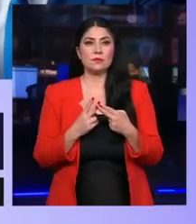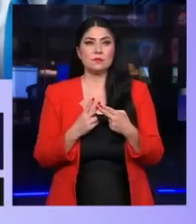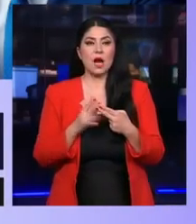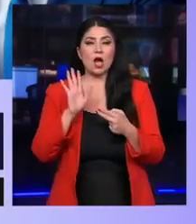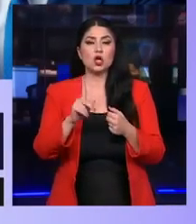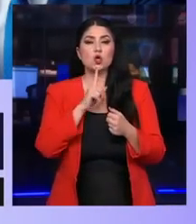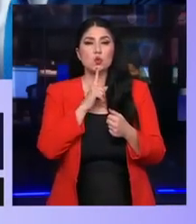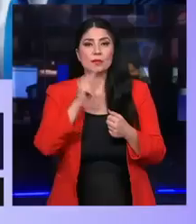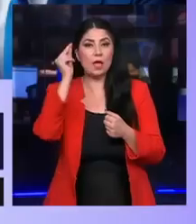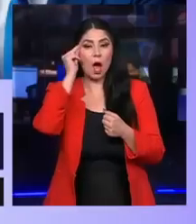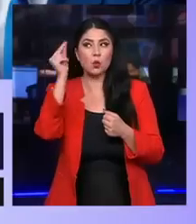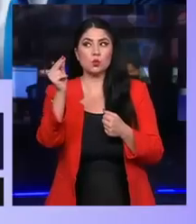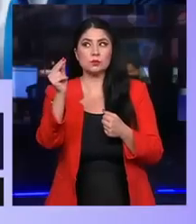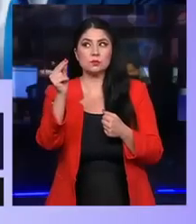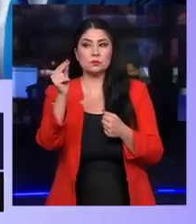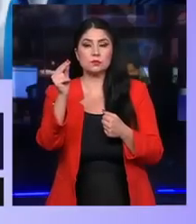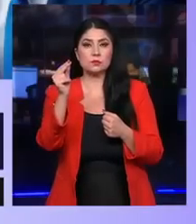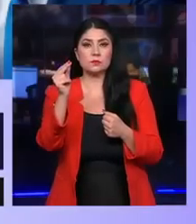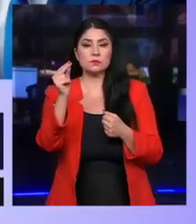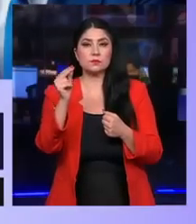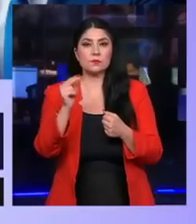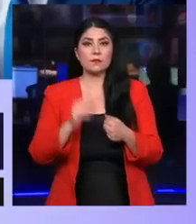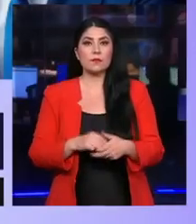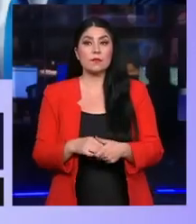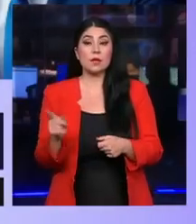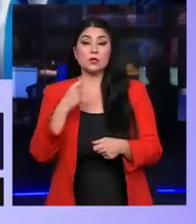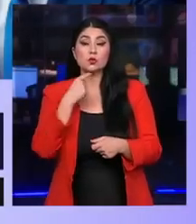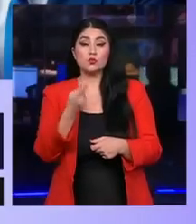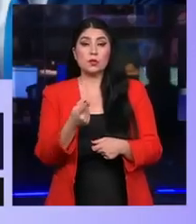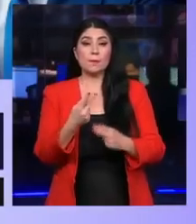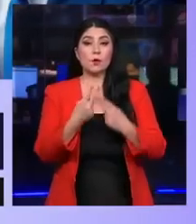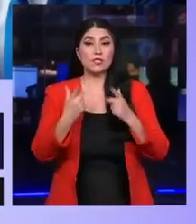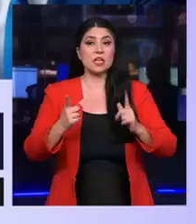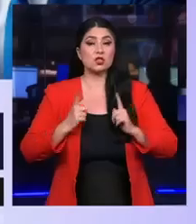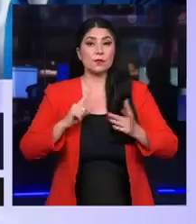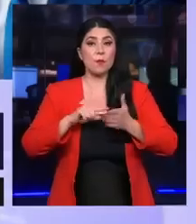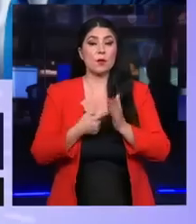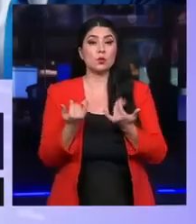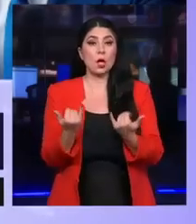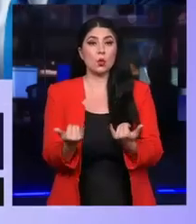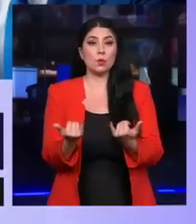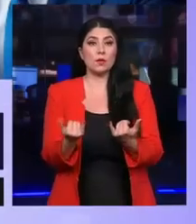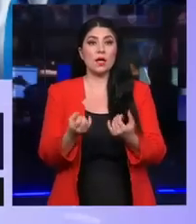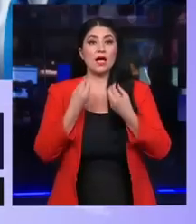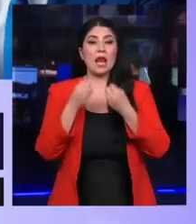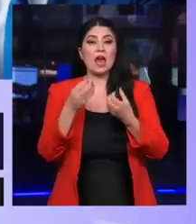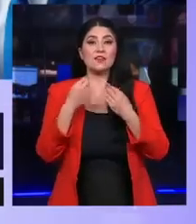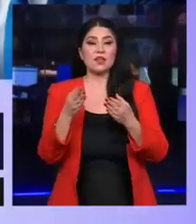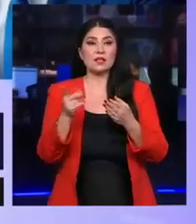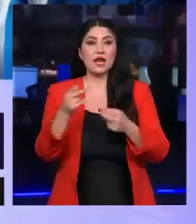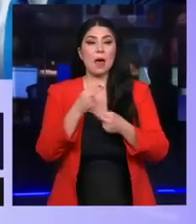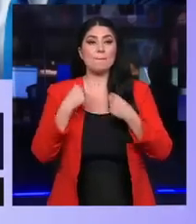acest așa numit anunț. Iar eu spun că important este să așteptăm momentul de față clarificări din partea